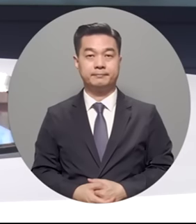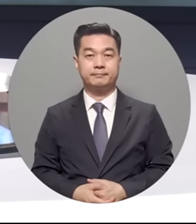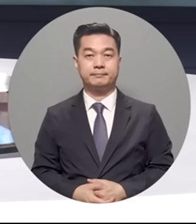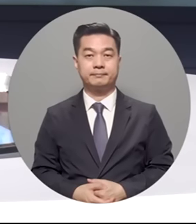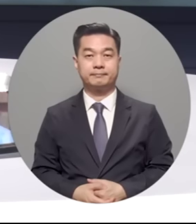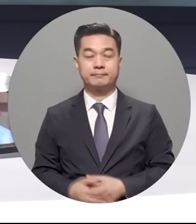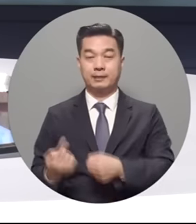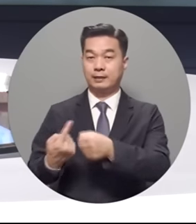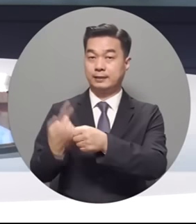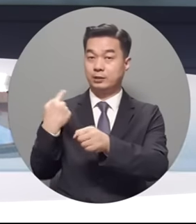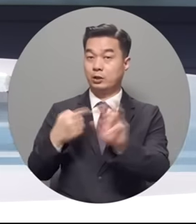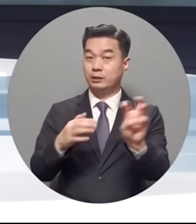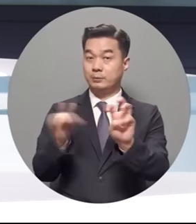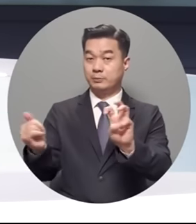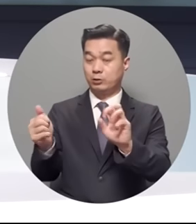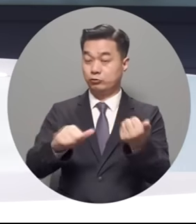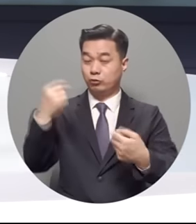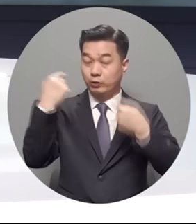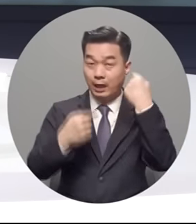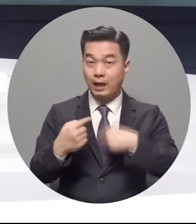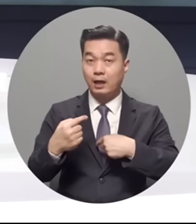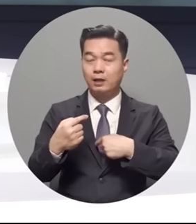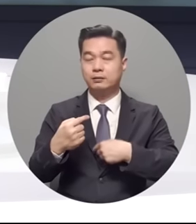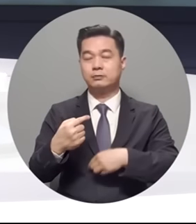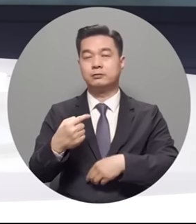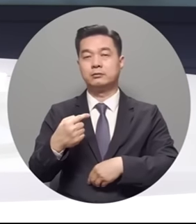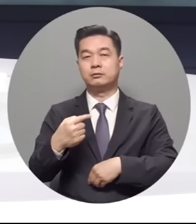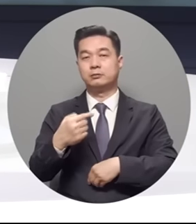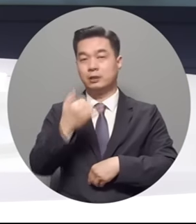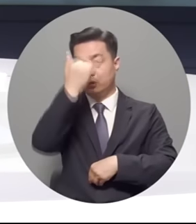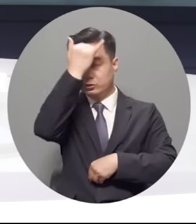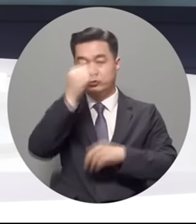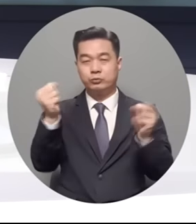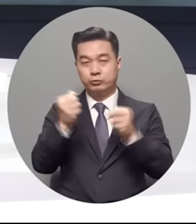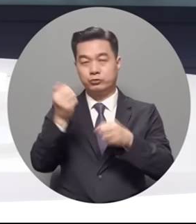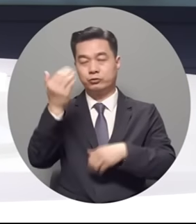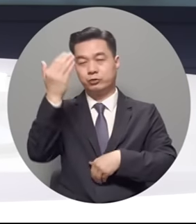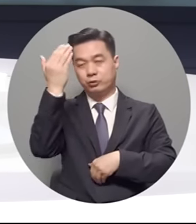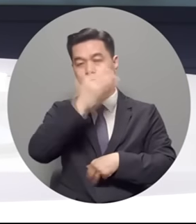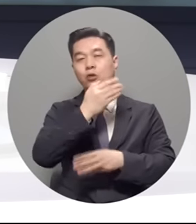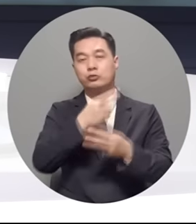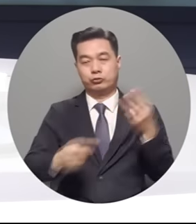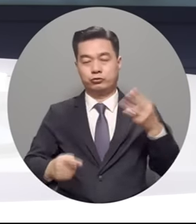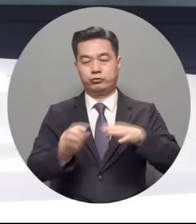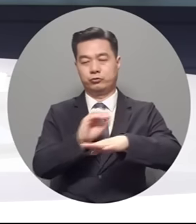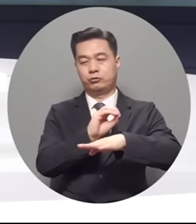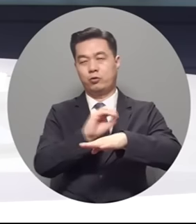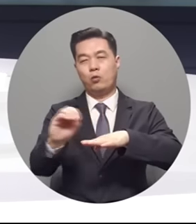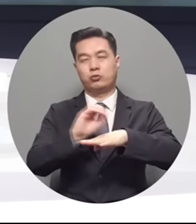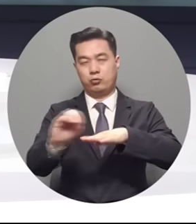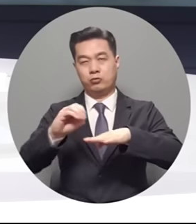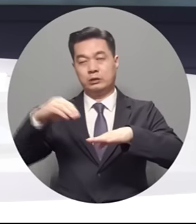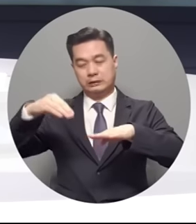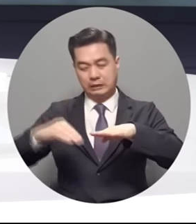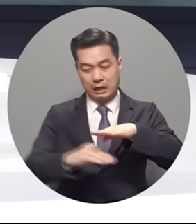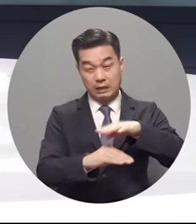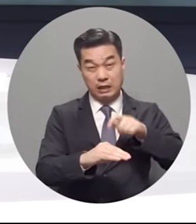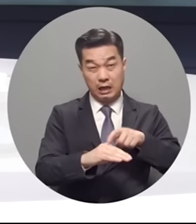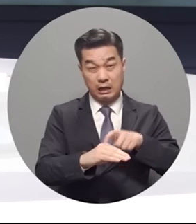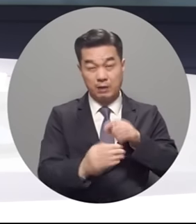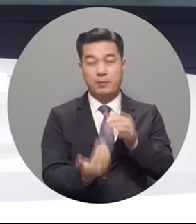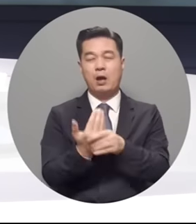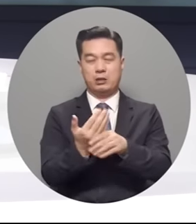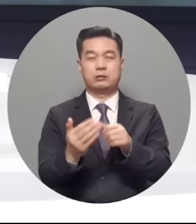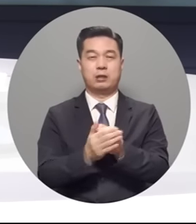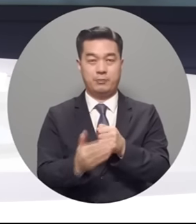지난해 30명의 사상자를 낸 충북 청주 오송 참사와 관련해 전문가와 시민단체가 진상조사위원회를 꾸려